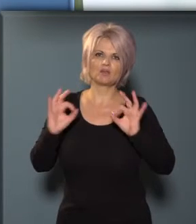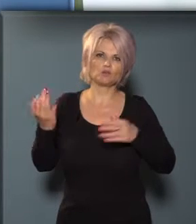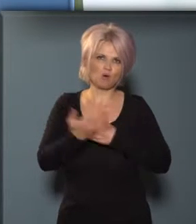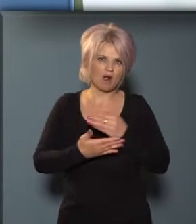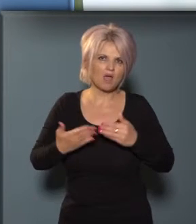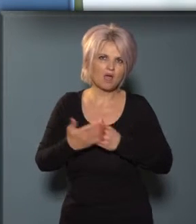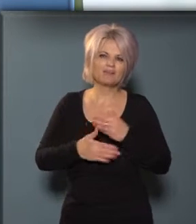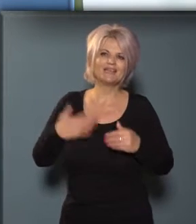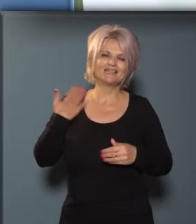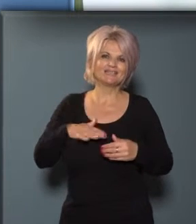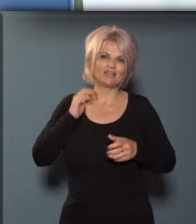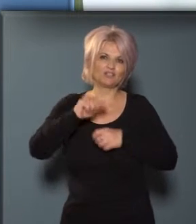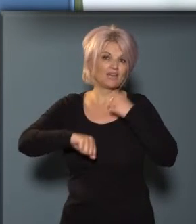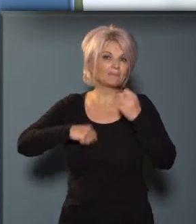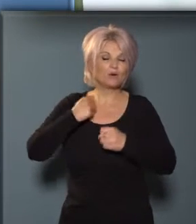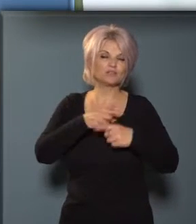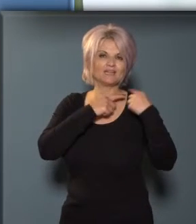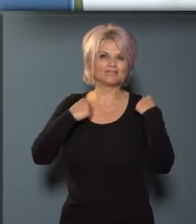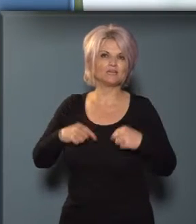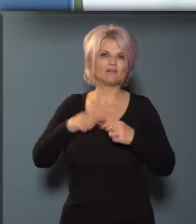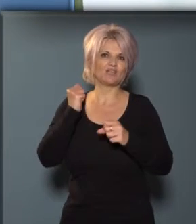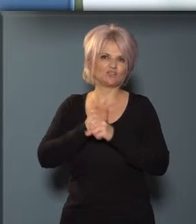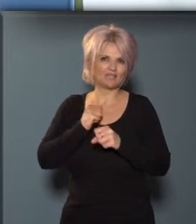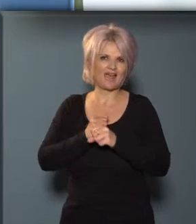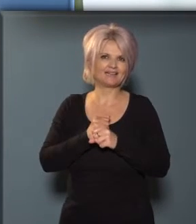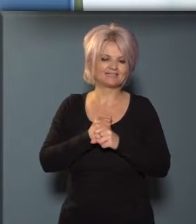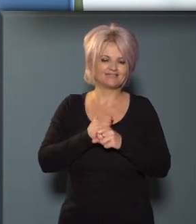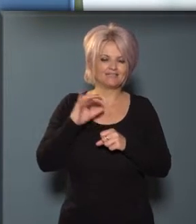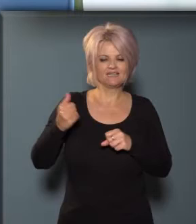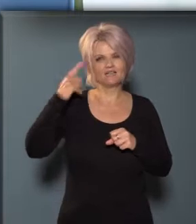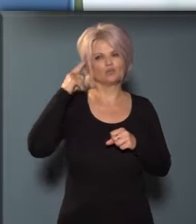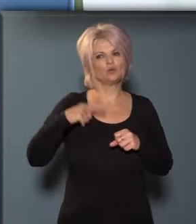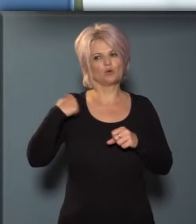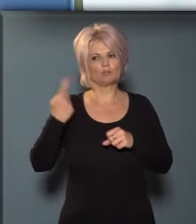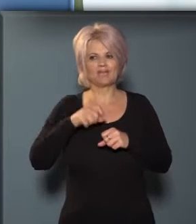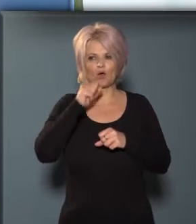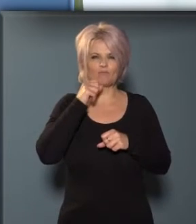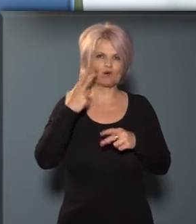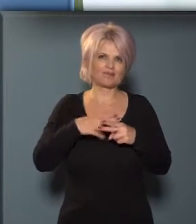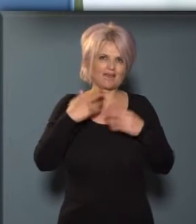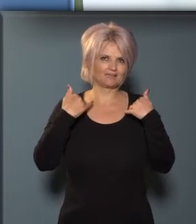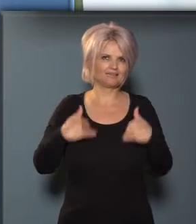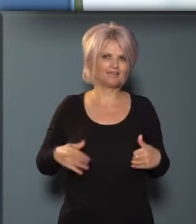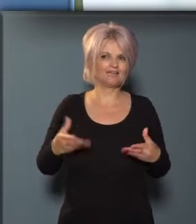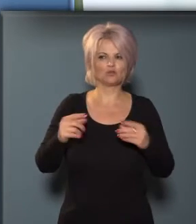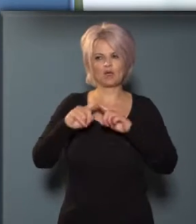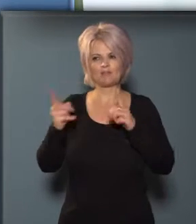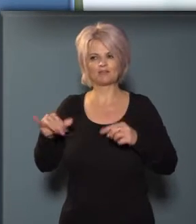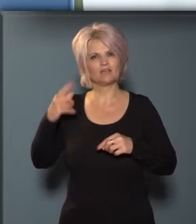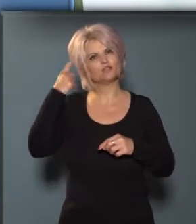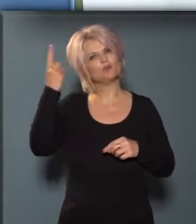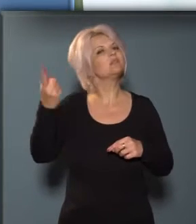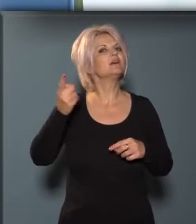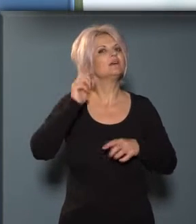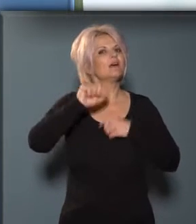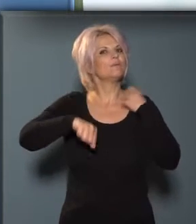alapot, szeressenek mozogni, szívesen csinálják, és ugye tudjuk mi óvónénék, és hát azt gondolom, hogy sokan mások is, hogy igazándiból